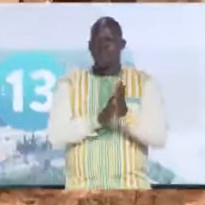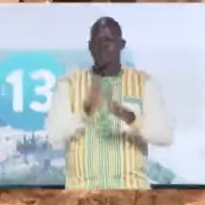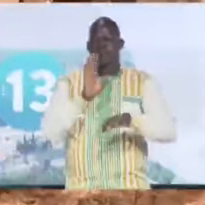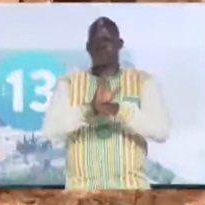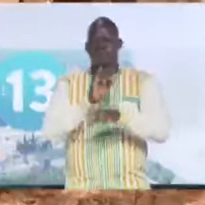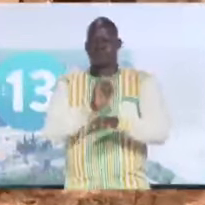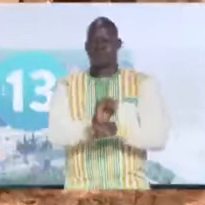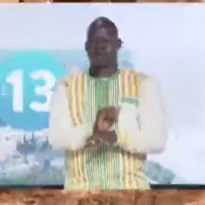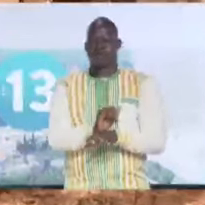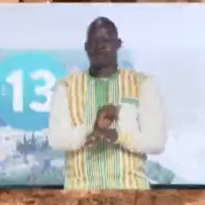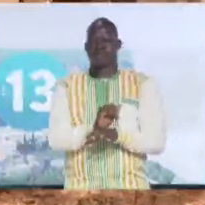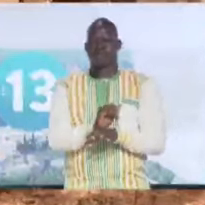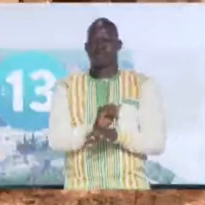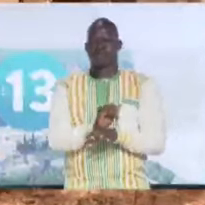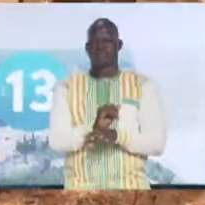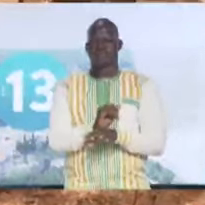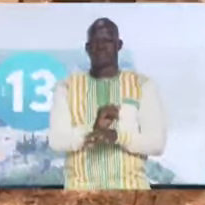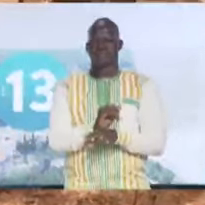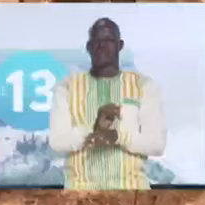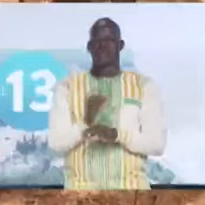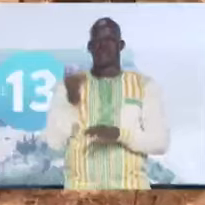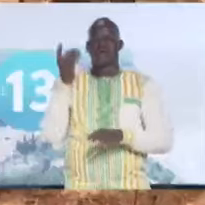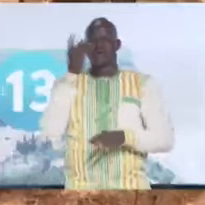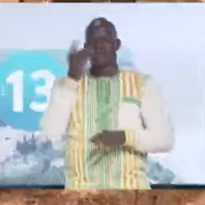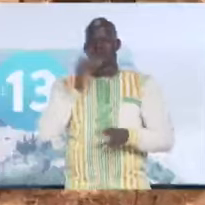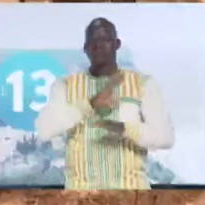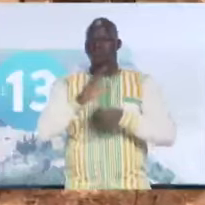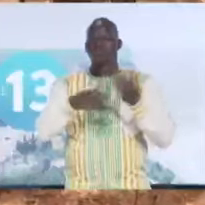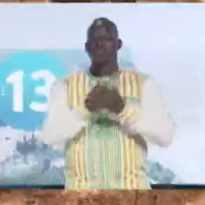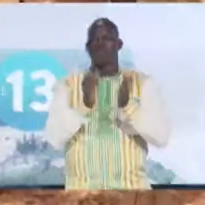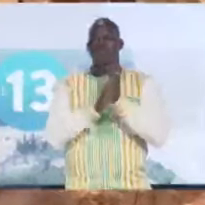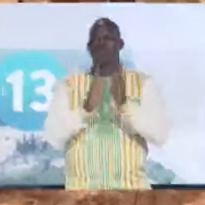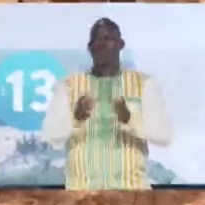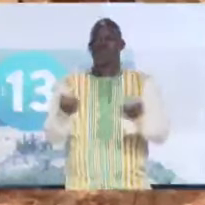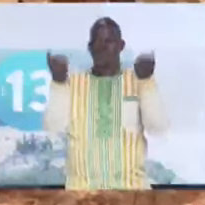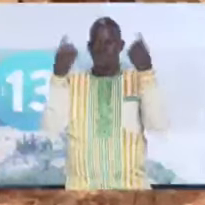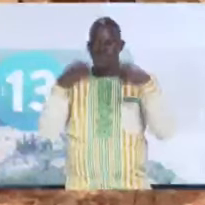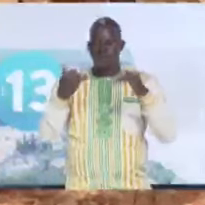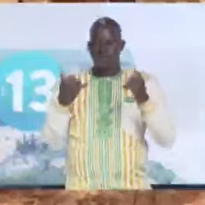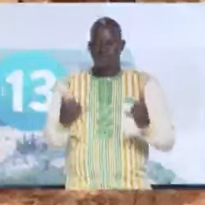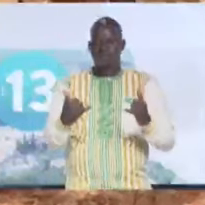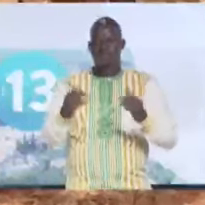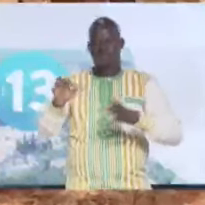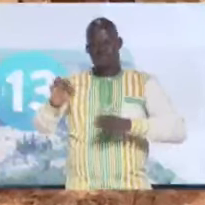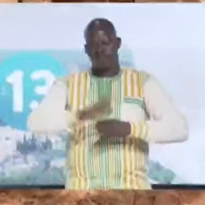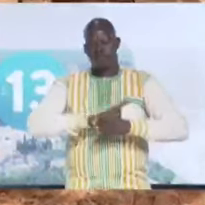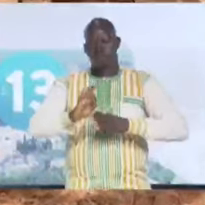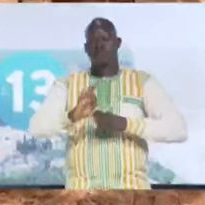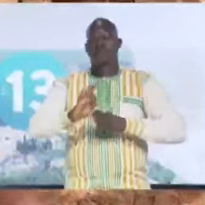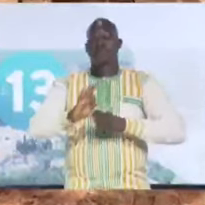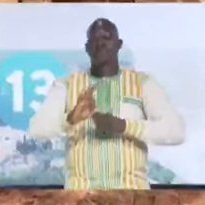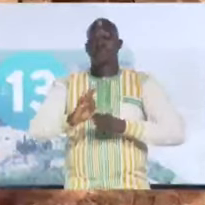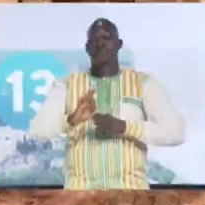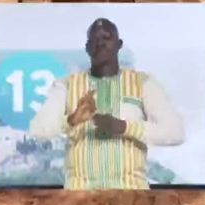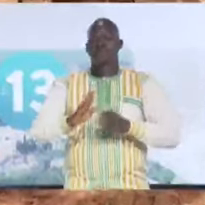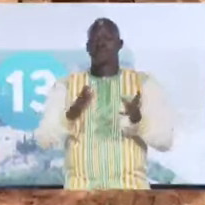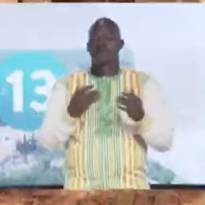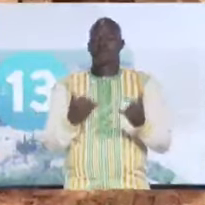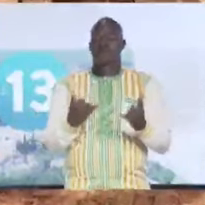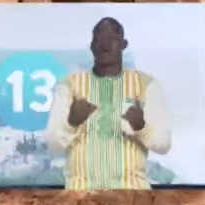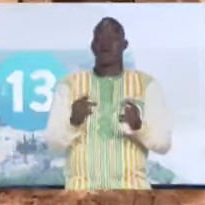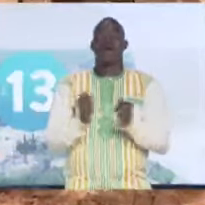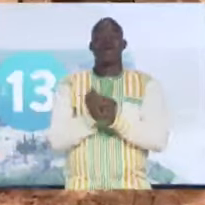Bouna. Alors, donc, c'est tous ces élèves-là qui venaient donc fournir cette EPS-là. Maintenant, avec le